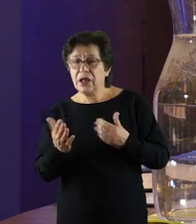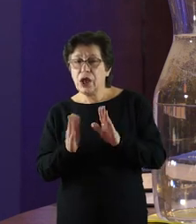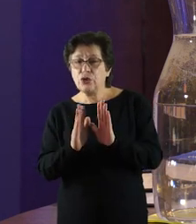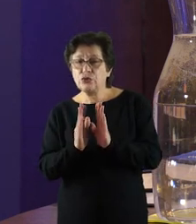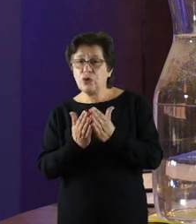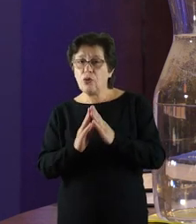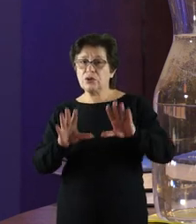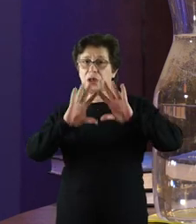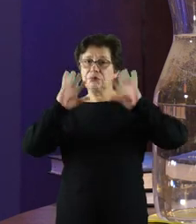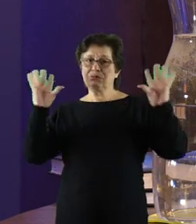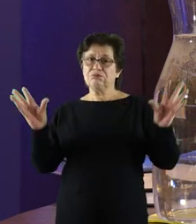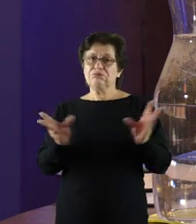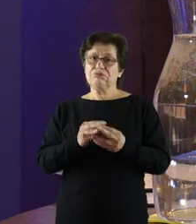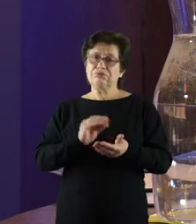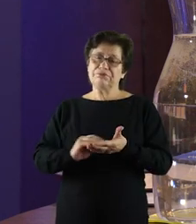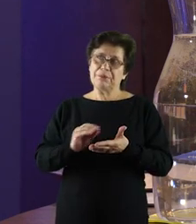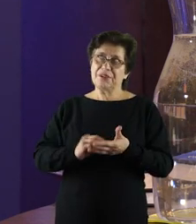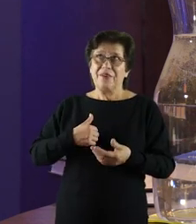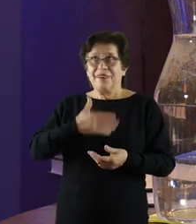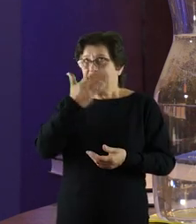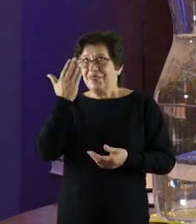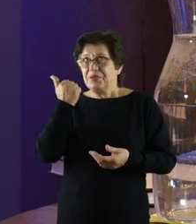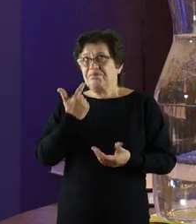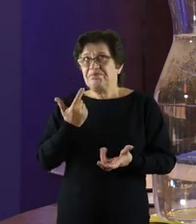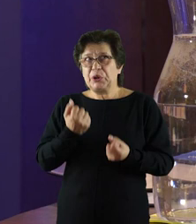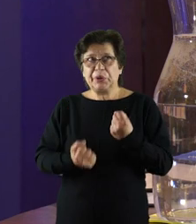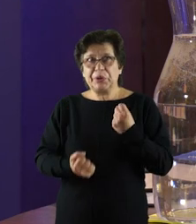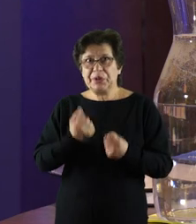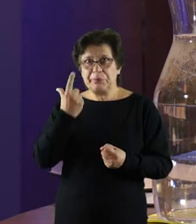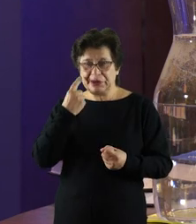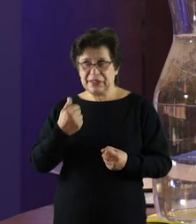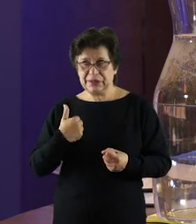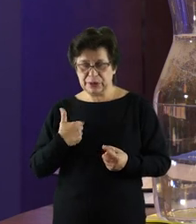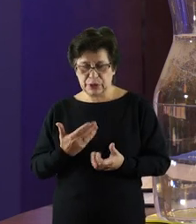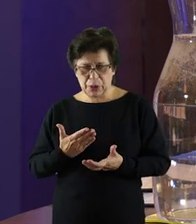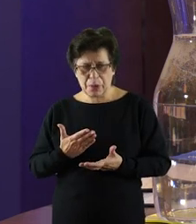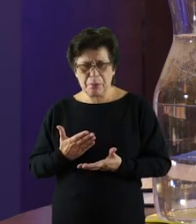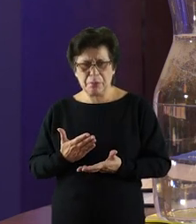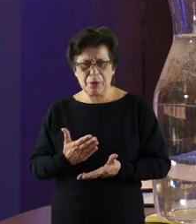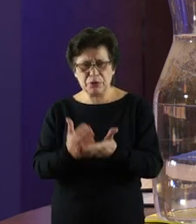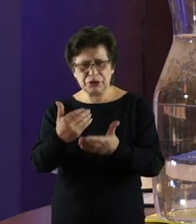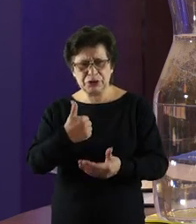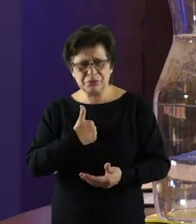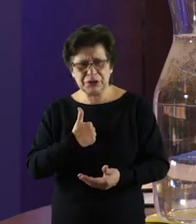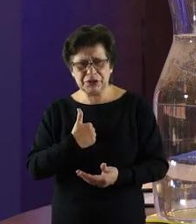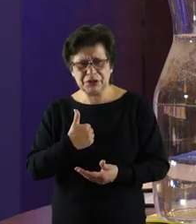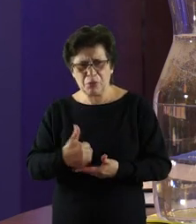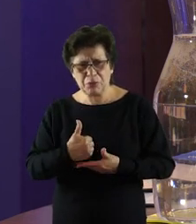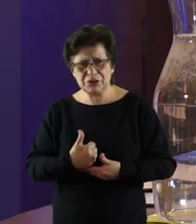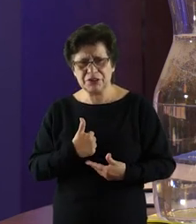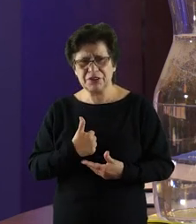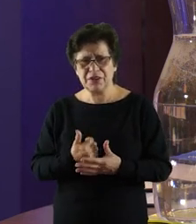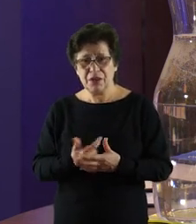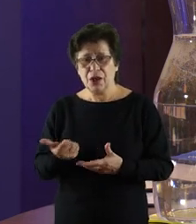napisała? Trudne pytanie. Słuchajcie, pomożecie mi? Kto mnie będzie wspierał teraz? Bo ja się muszę